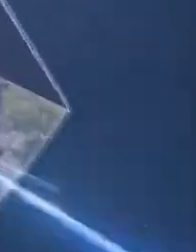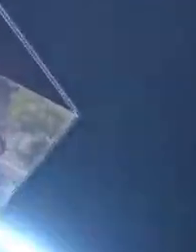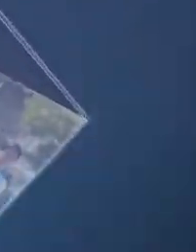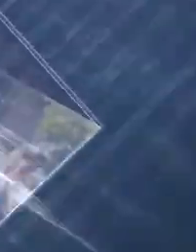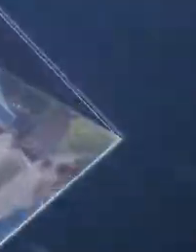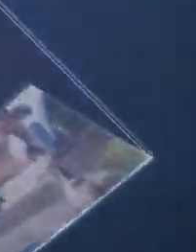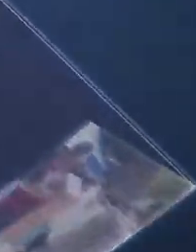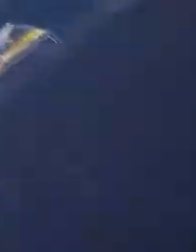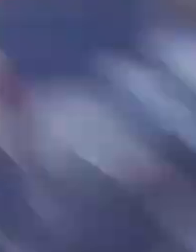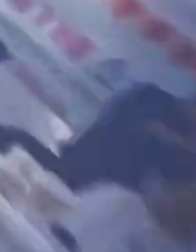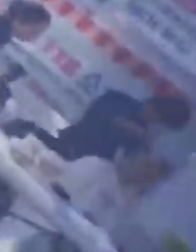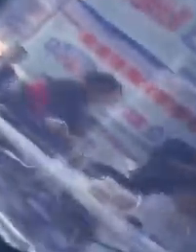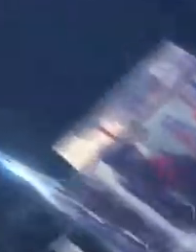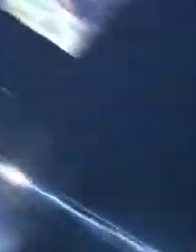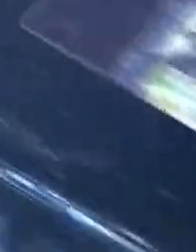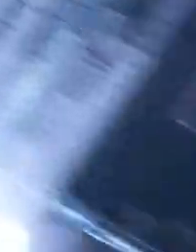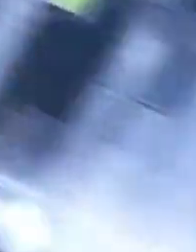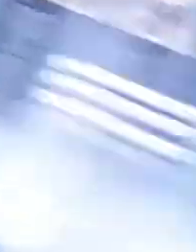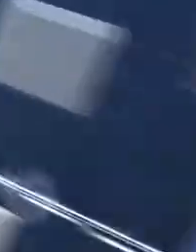아